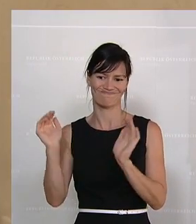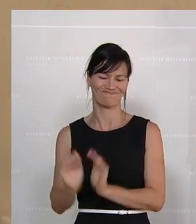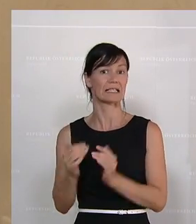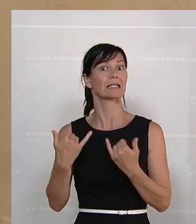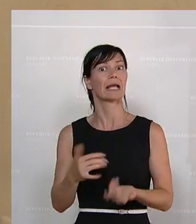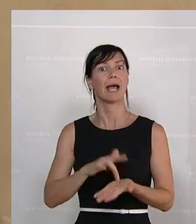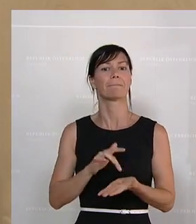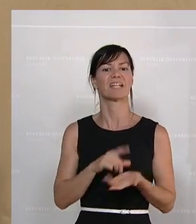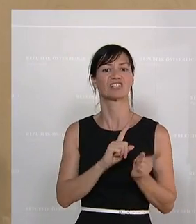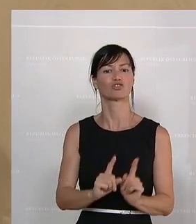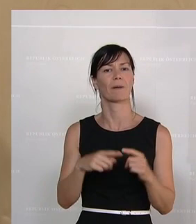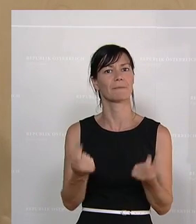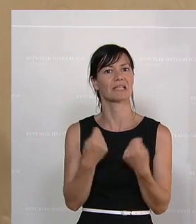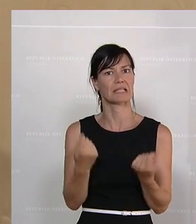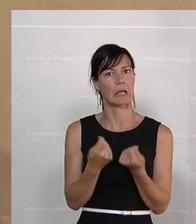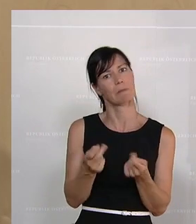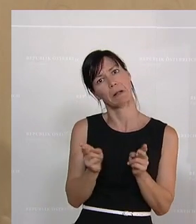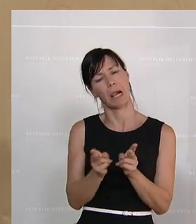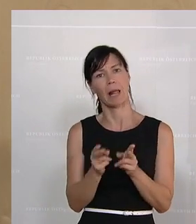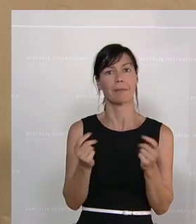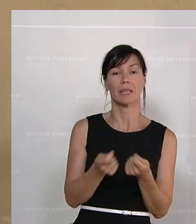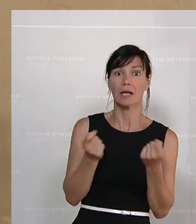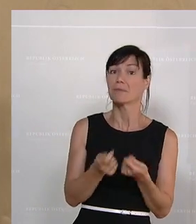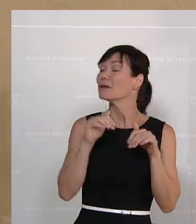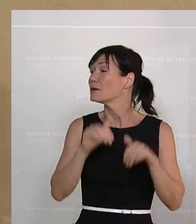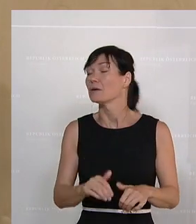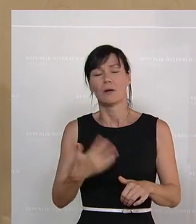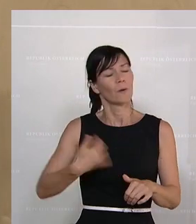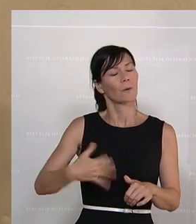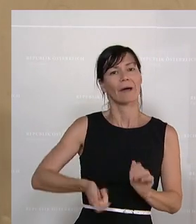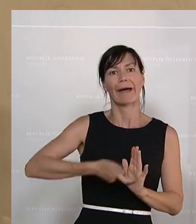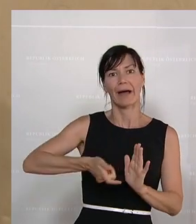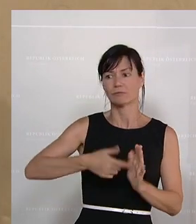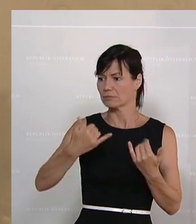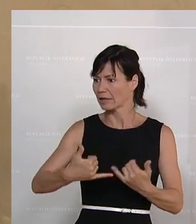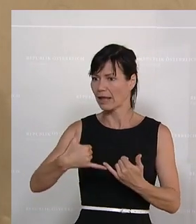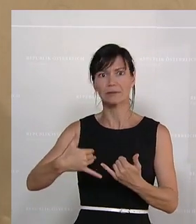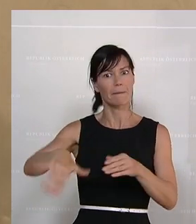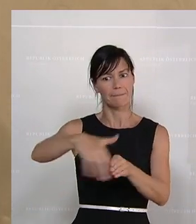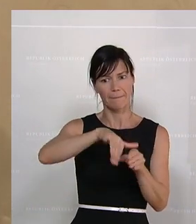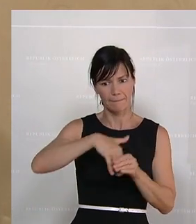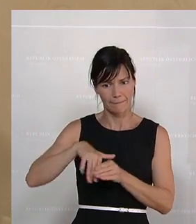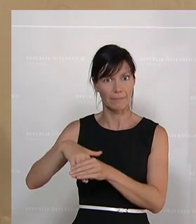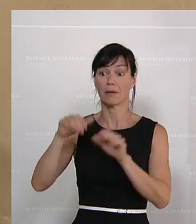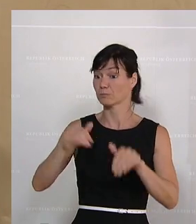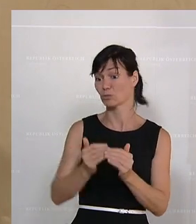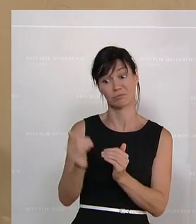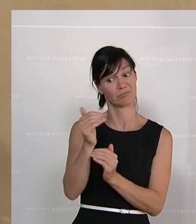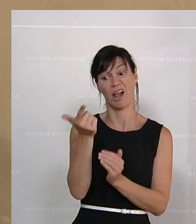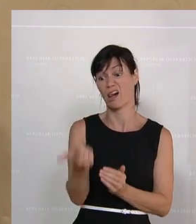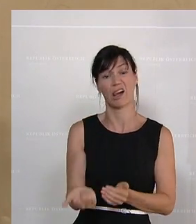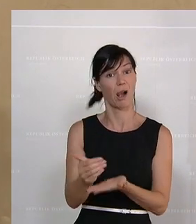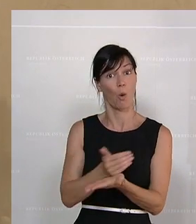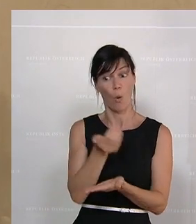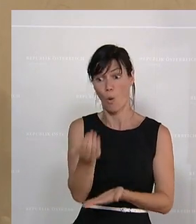natürlich vor einer immensen herausforderung weil es darum geht dass wir den mitarbeiterinnen und mitarbeiter natürlich mehr zahlen müssen weil der absurden